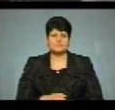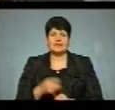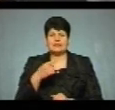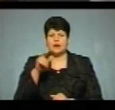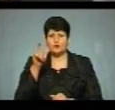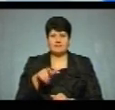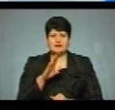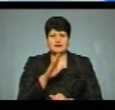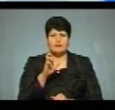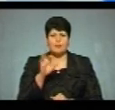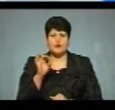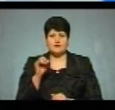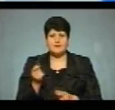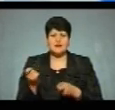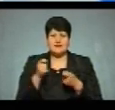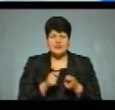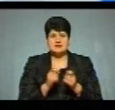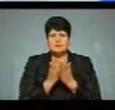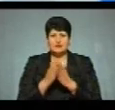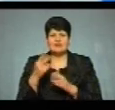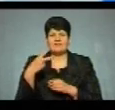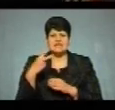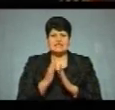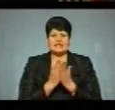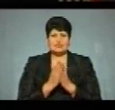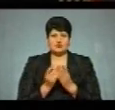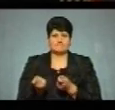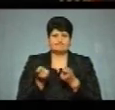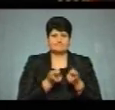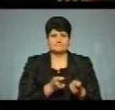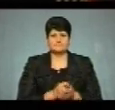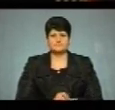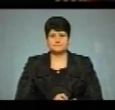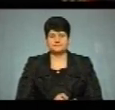Тернополянка Валентина Бортник принесла до бібліотеки 20 книжок.